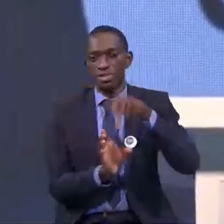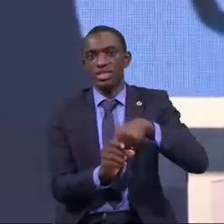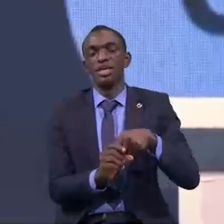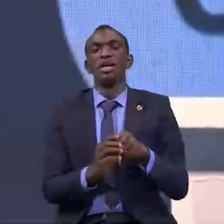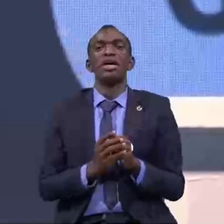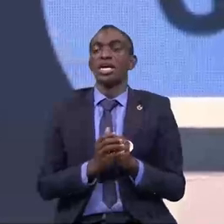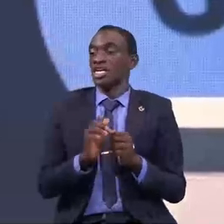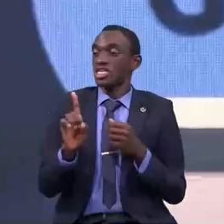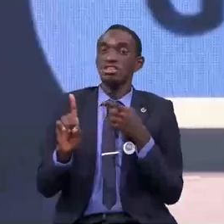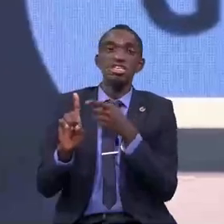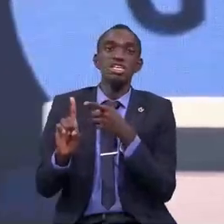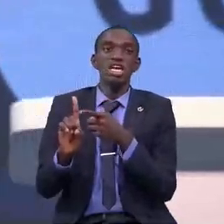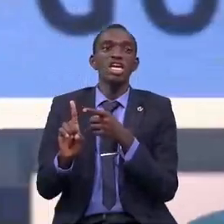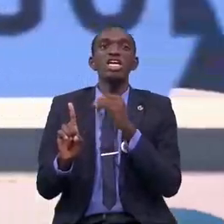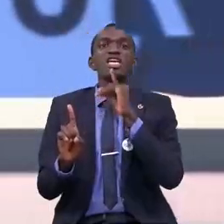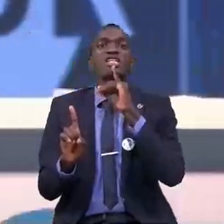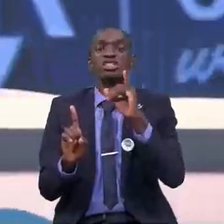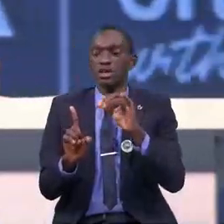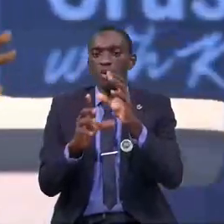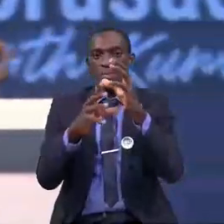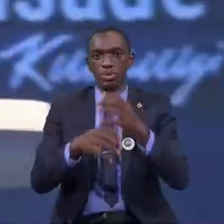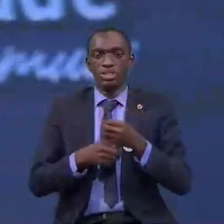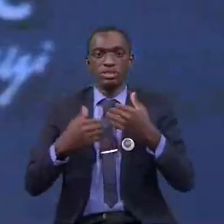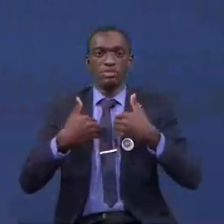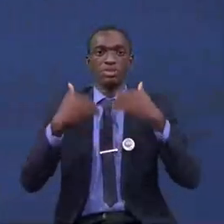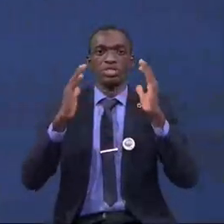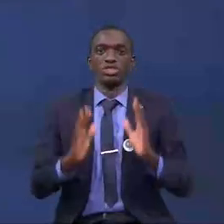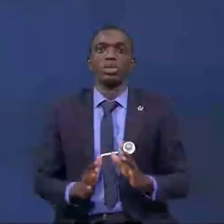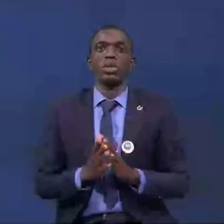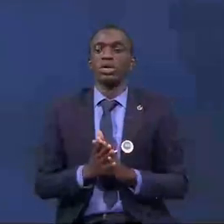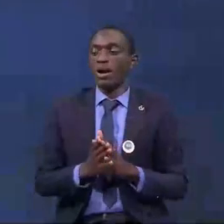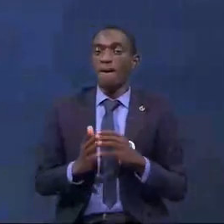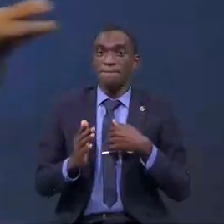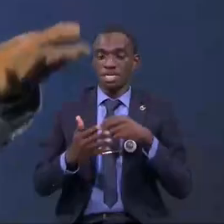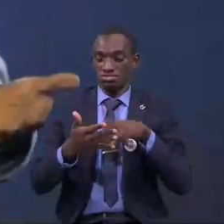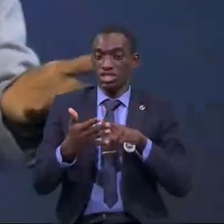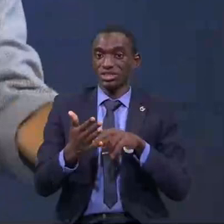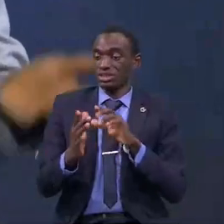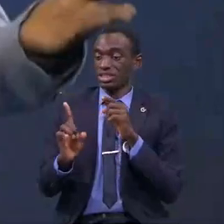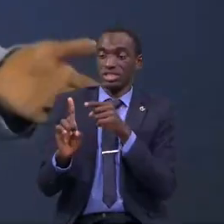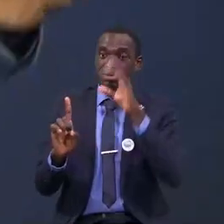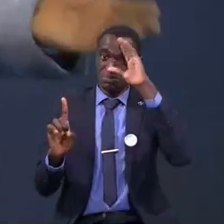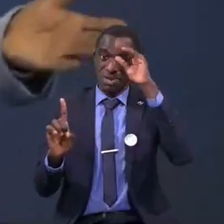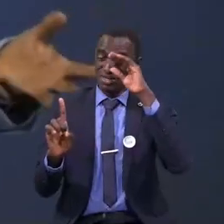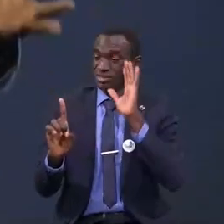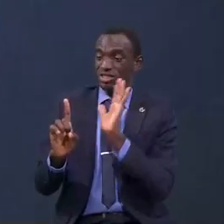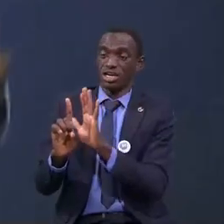participant, sur un possesseur. Je vous lis l'histoire.